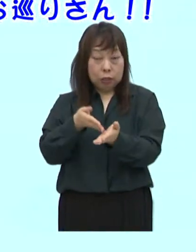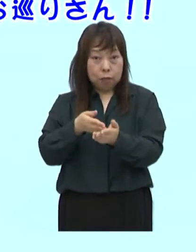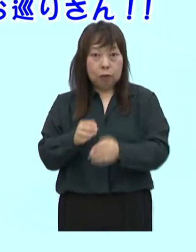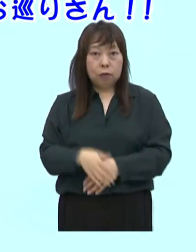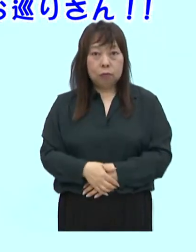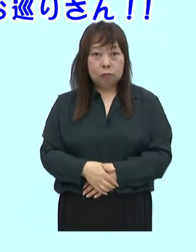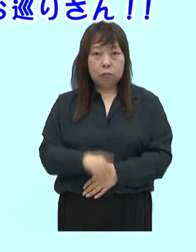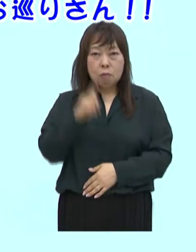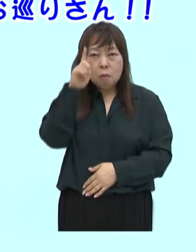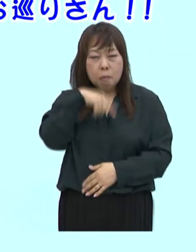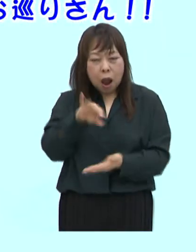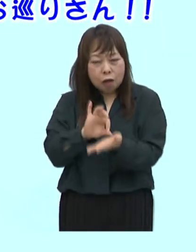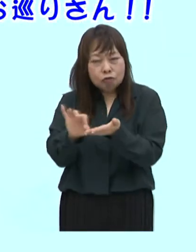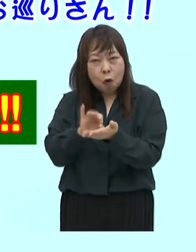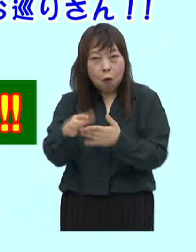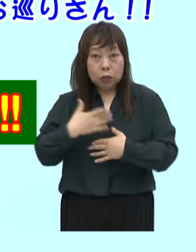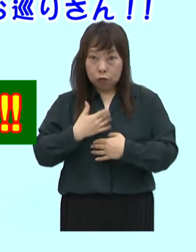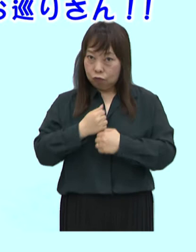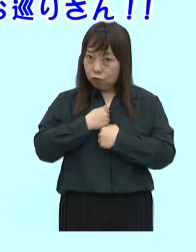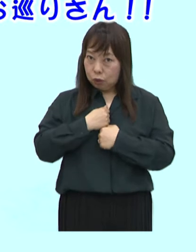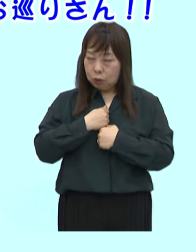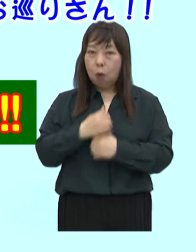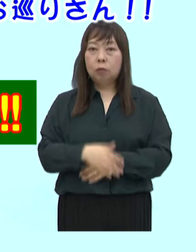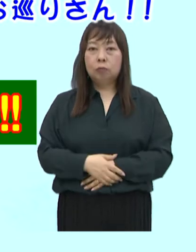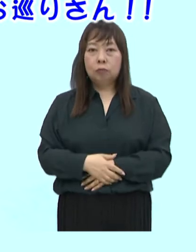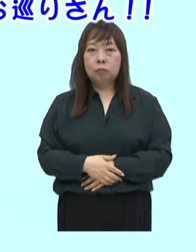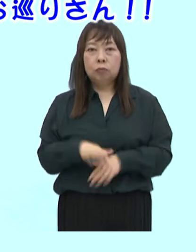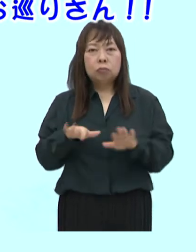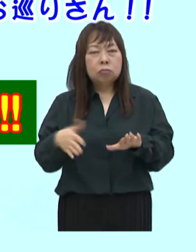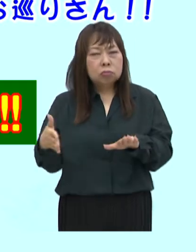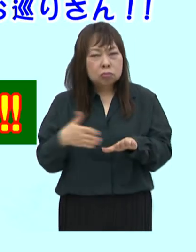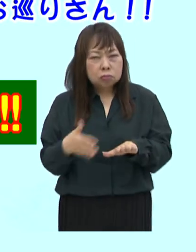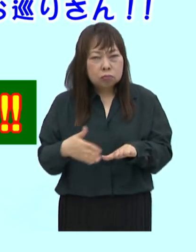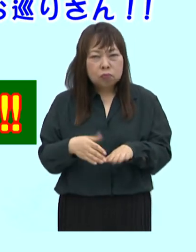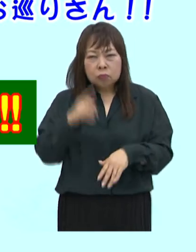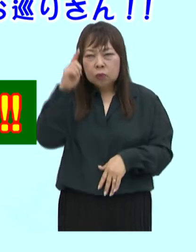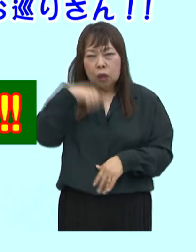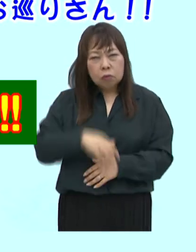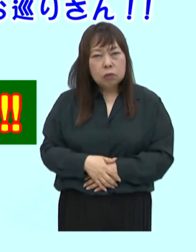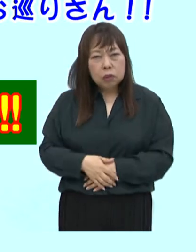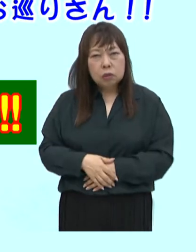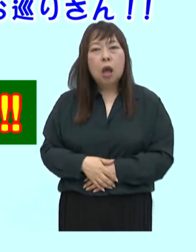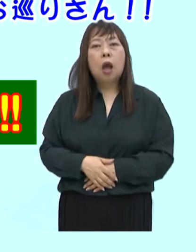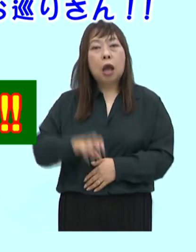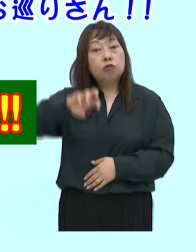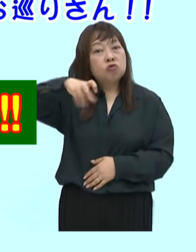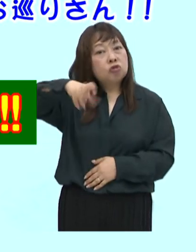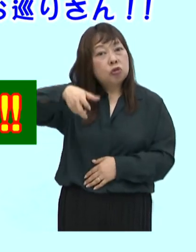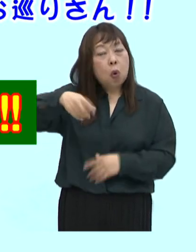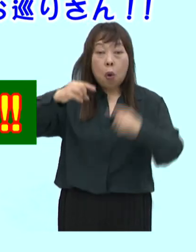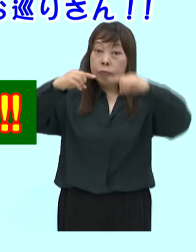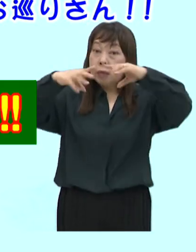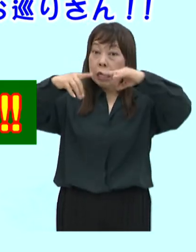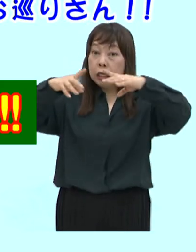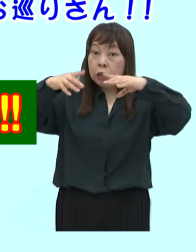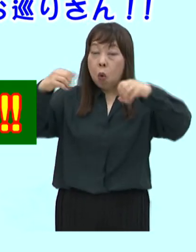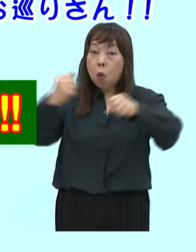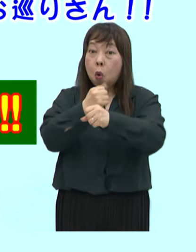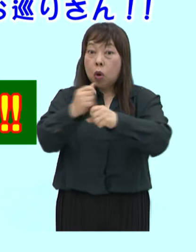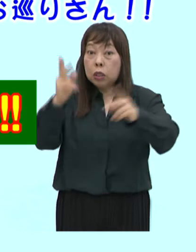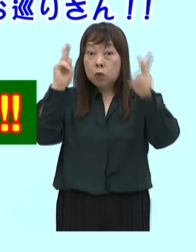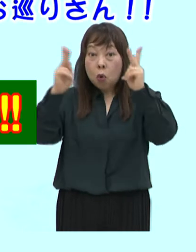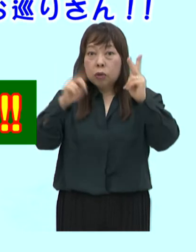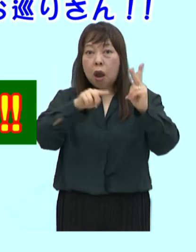悪質商法にご注意を。昨今、悪質な水道・電気の工事業者による被害